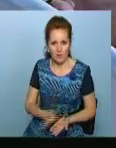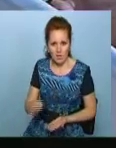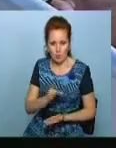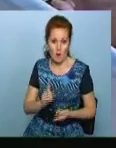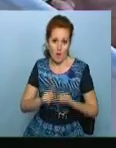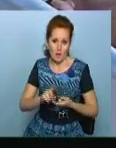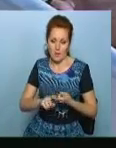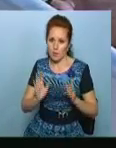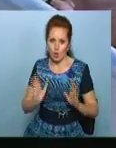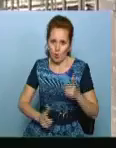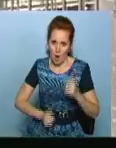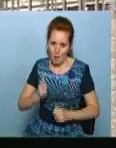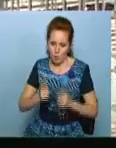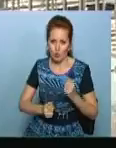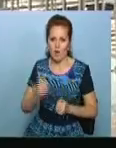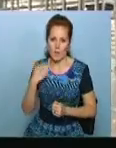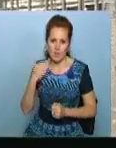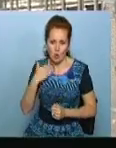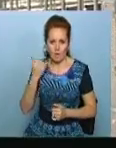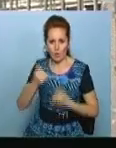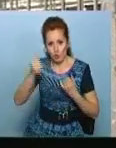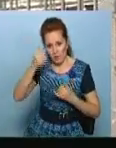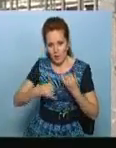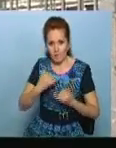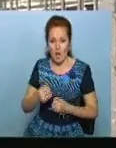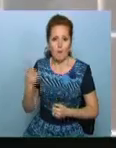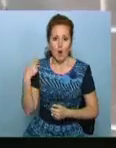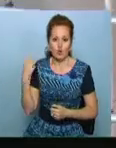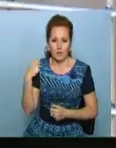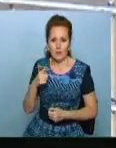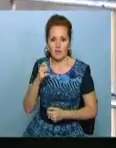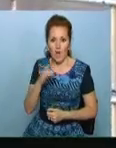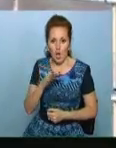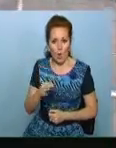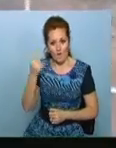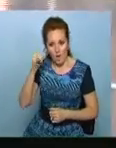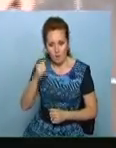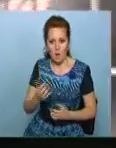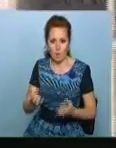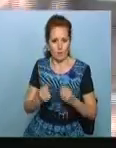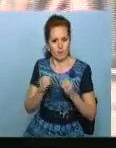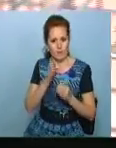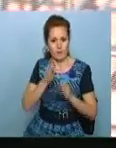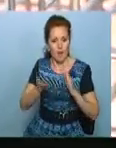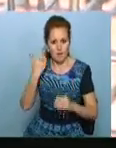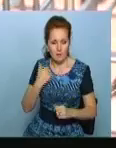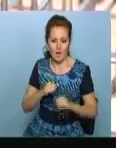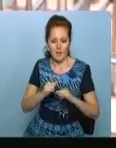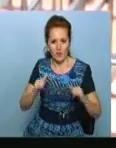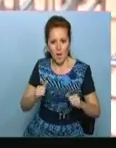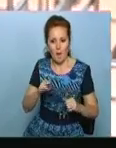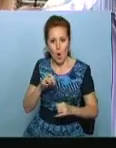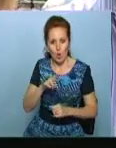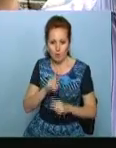молочного или мясного животноводства. Можгинская звероферма 10 лет назад получила статус племхозяйства. Разведение породы теперь стало ее основным